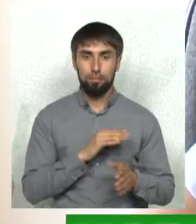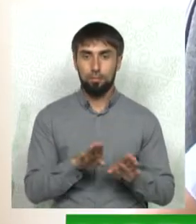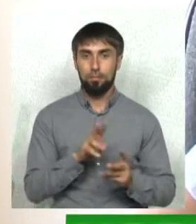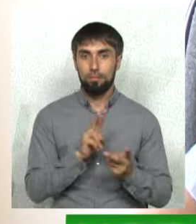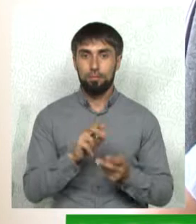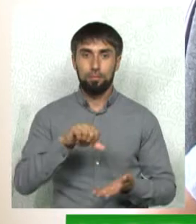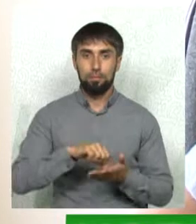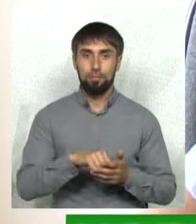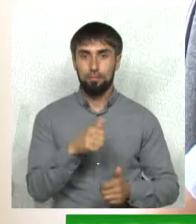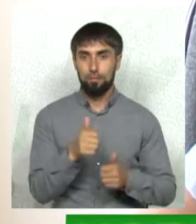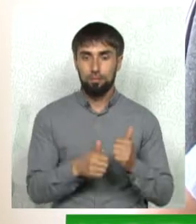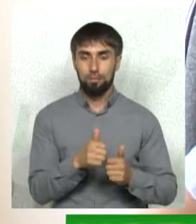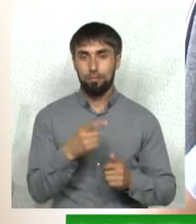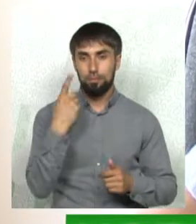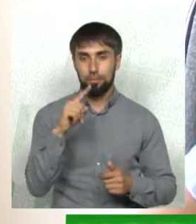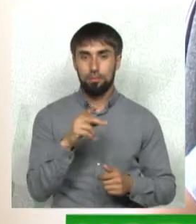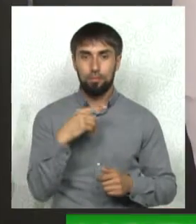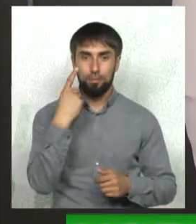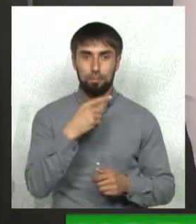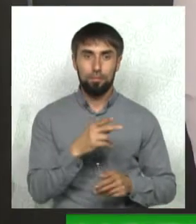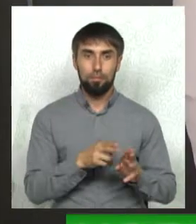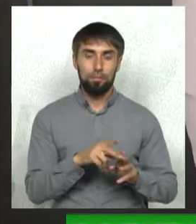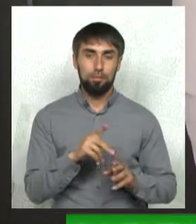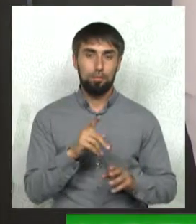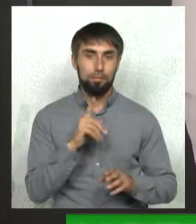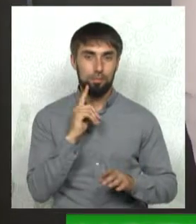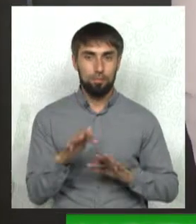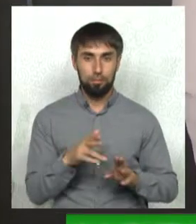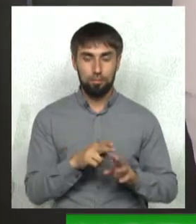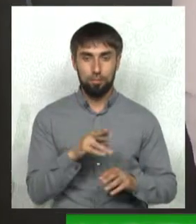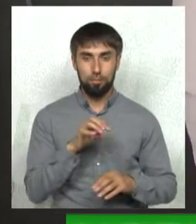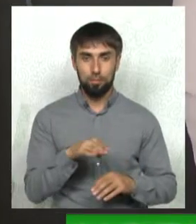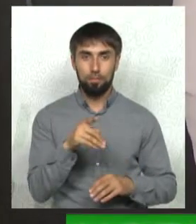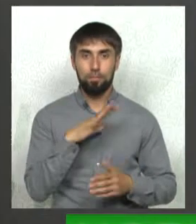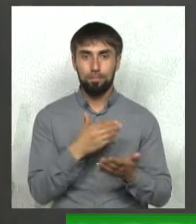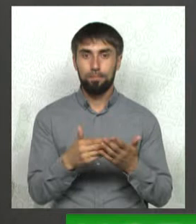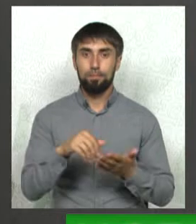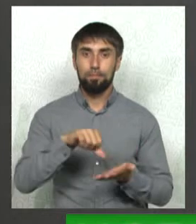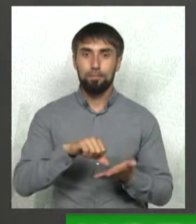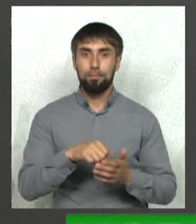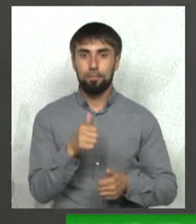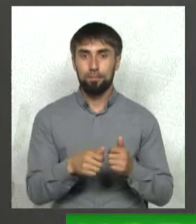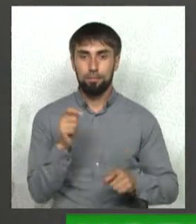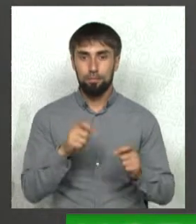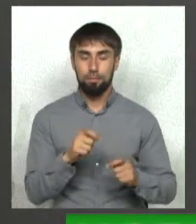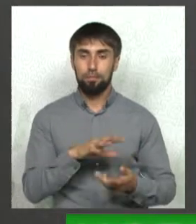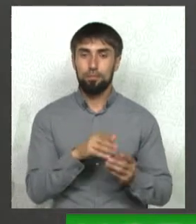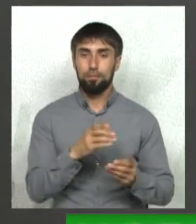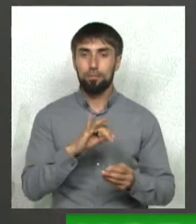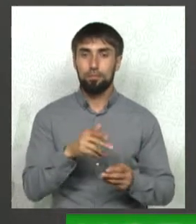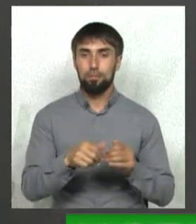с участниками конкурса организаторы в лице Коммолодежи проводят часто, попутно объясняя правила участия в фестивале. Суть проекта